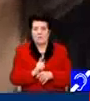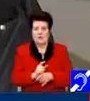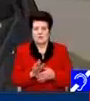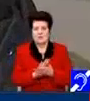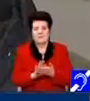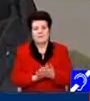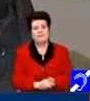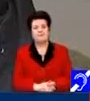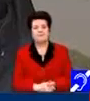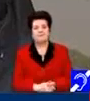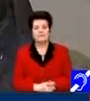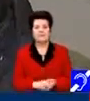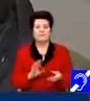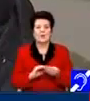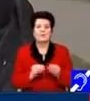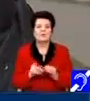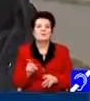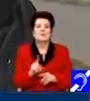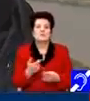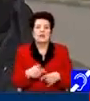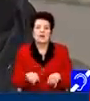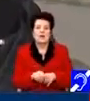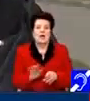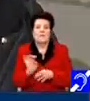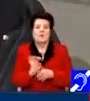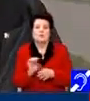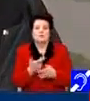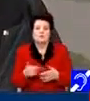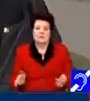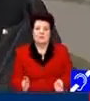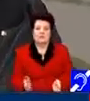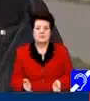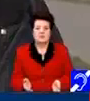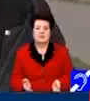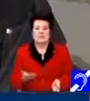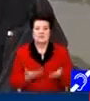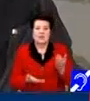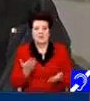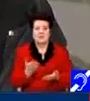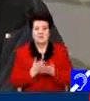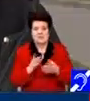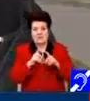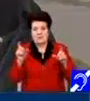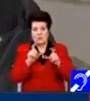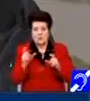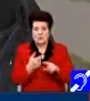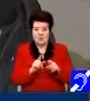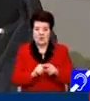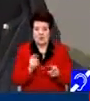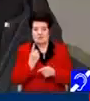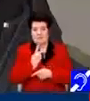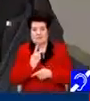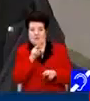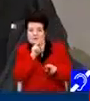calitativ. Trebuie să punem probleme de ce vin asemenea produse. Poate că avem lipsă niște instituții care trebuie să stea de pază